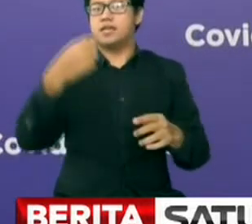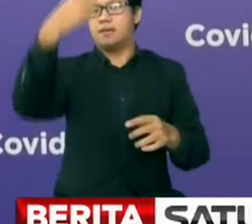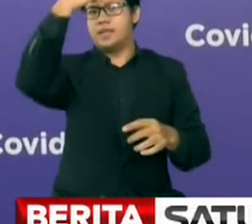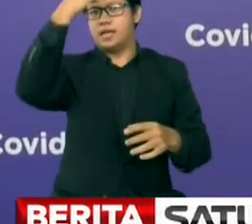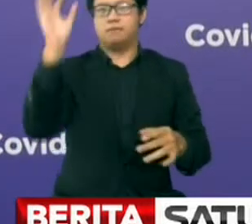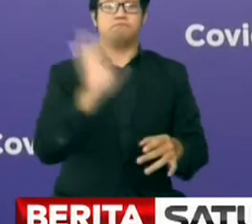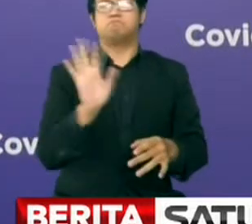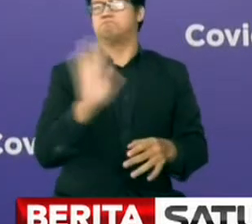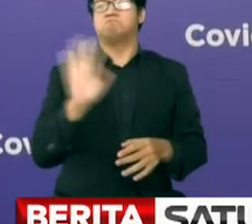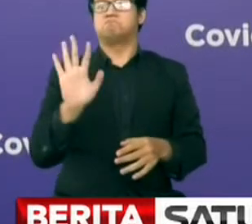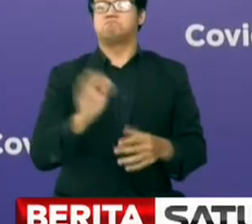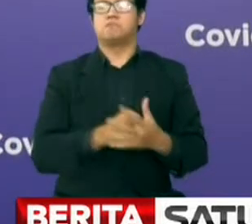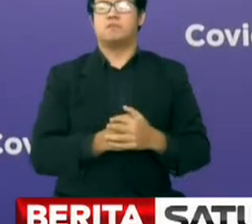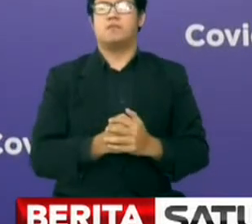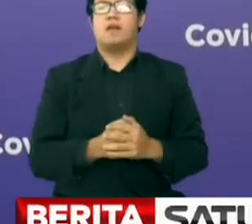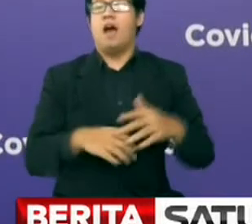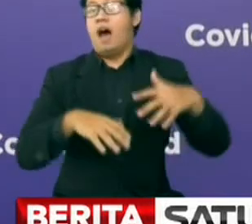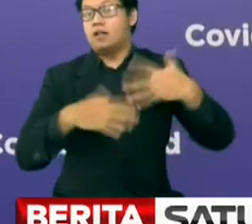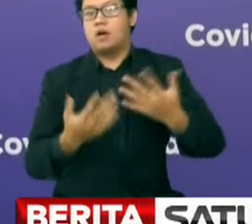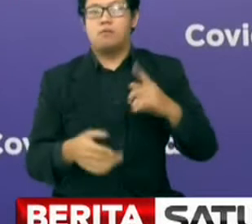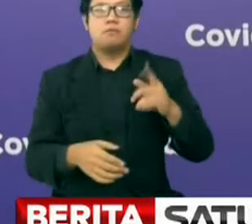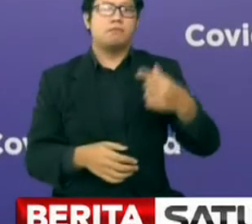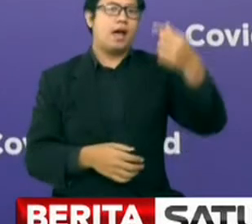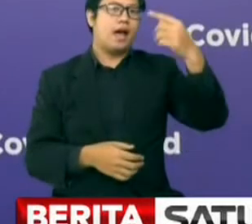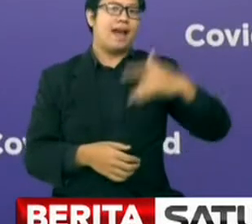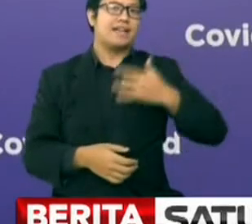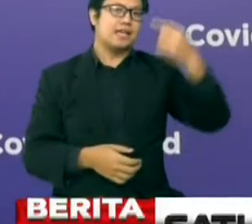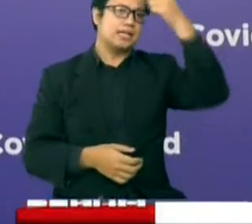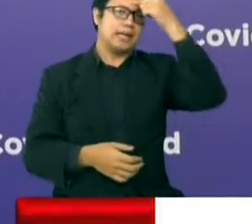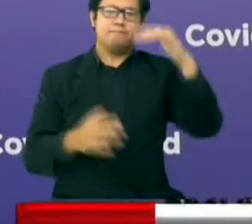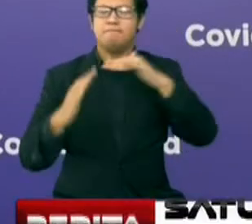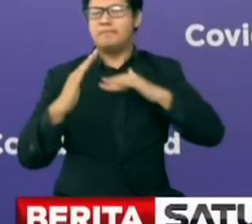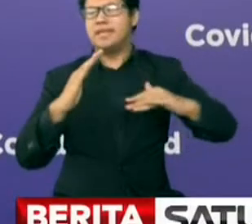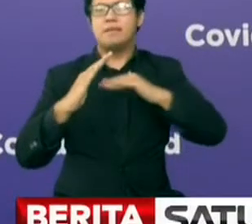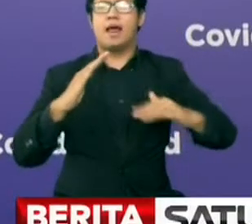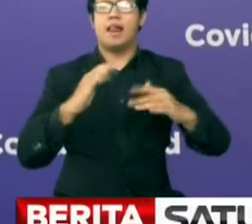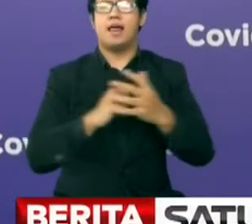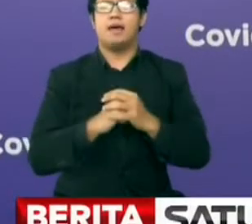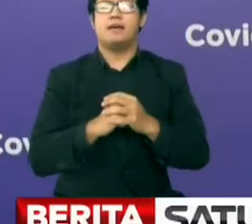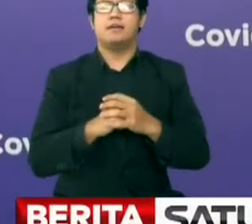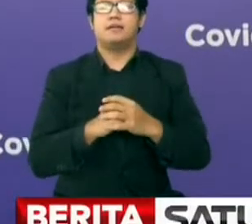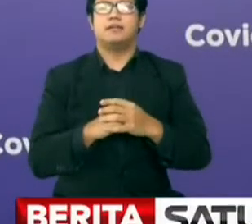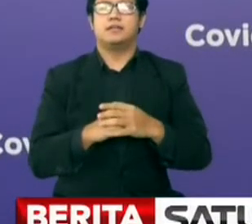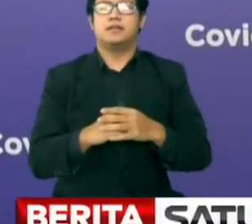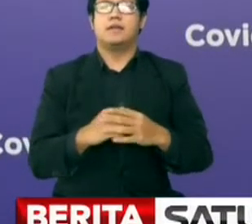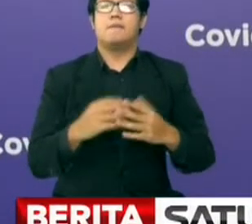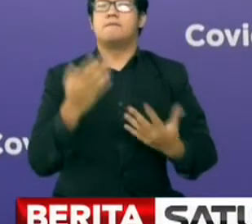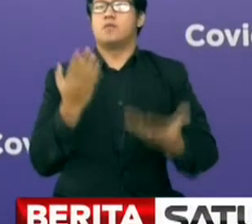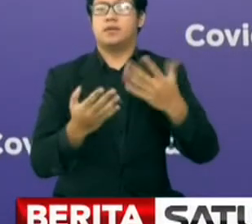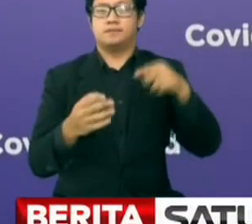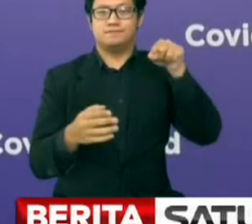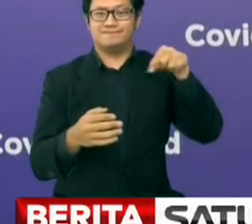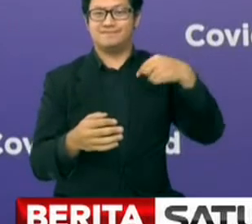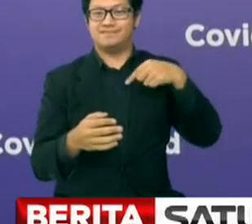ada keluhan apapun ataupun kalau ada keluhan minimal sekali sehingga kemudian dia tidak